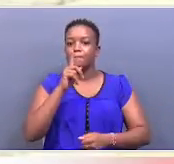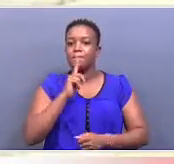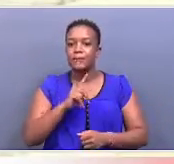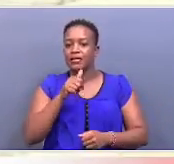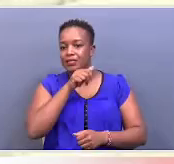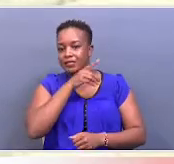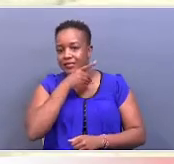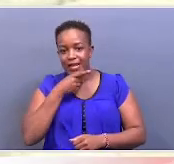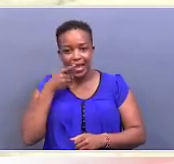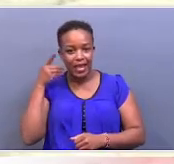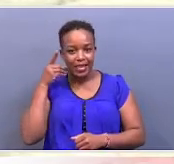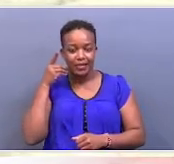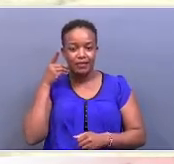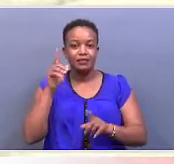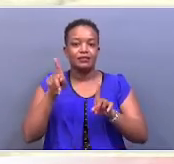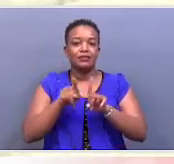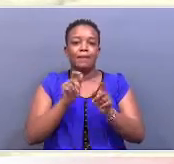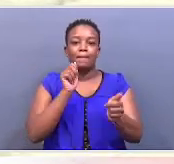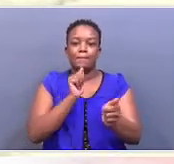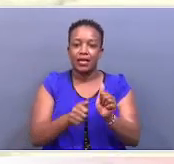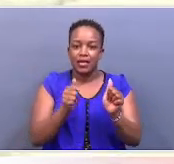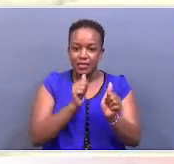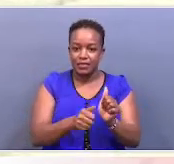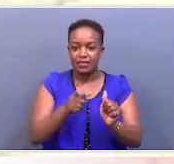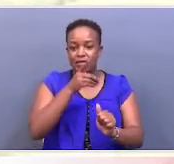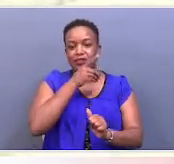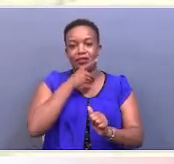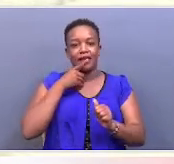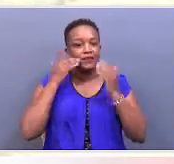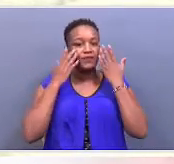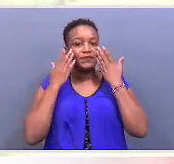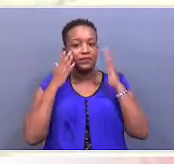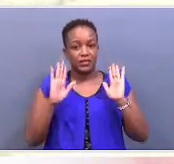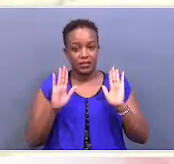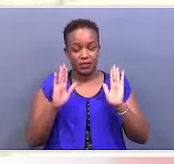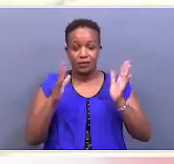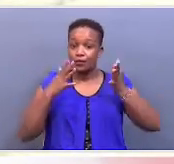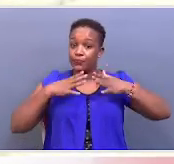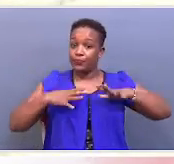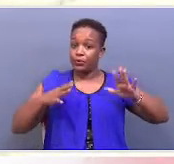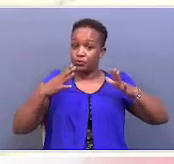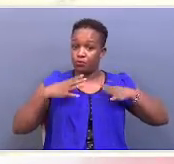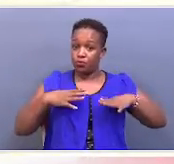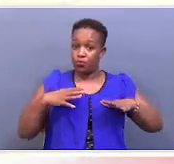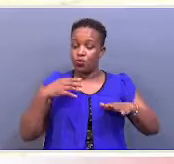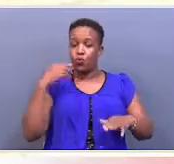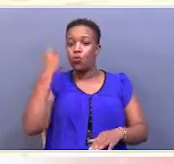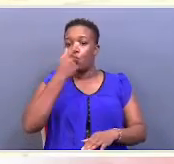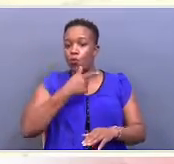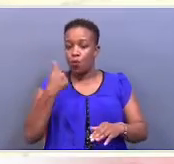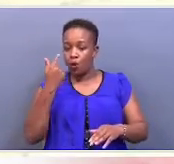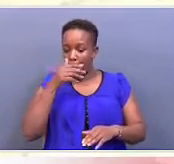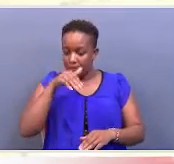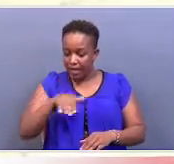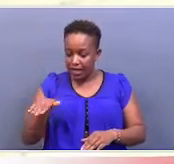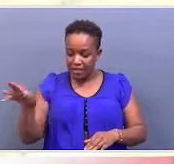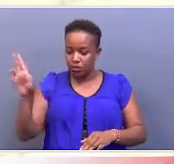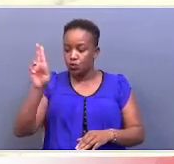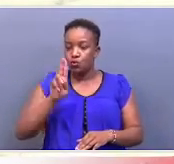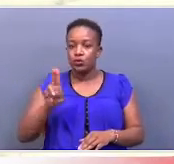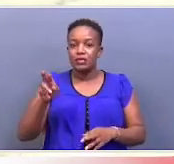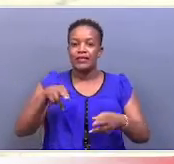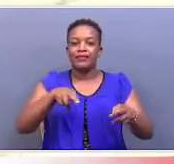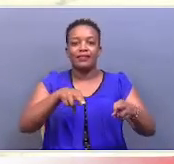ilikauka, huko pande hii. Hata sasa wale watu alikuwa na rima na maji huko pande ya hiyo